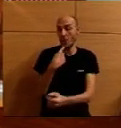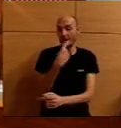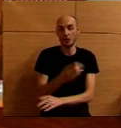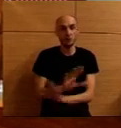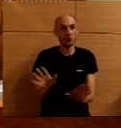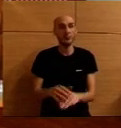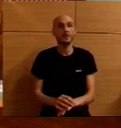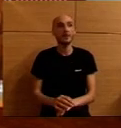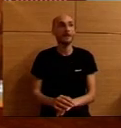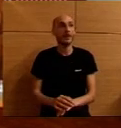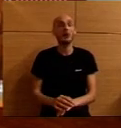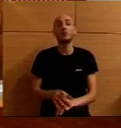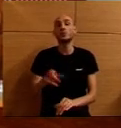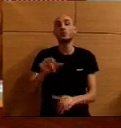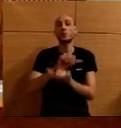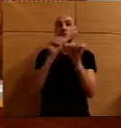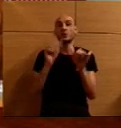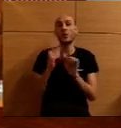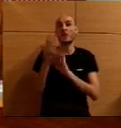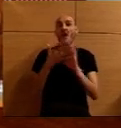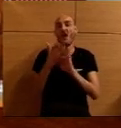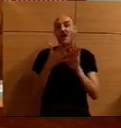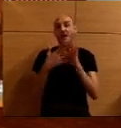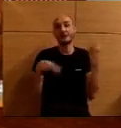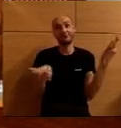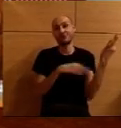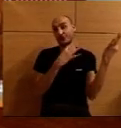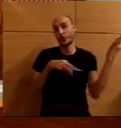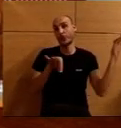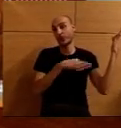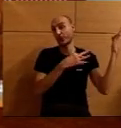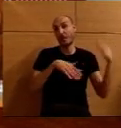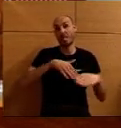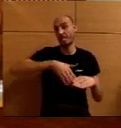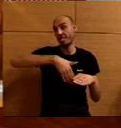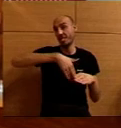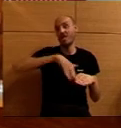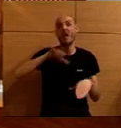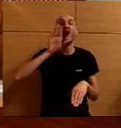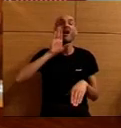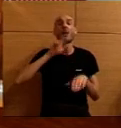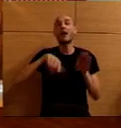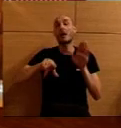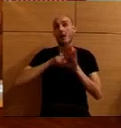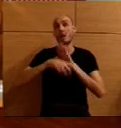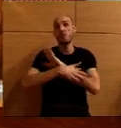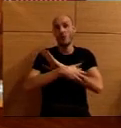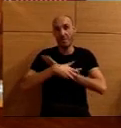fins on arriba la demagògia, que aquesta llei de pobresa energètica que ha comentat la meva companyera, que ha aprovat la Generalitat